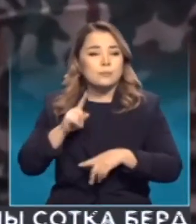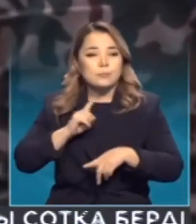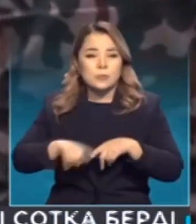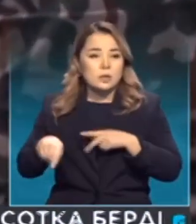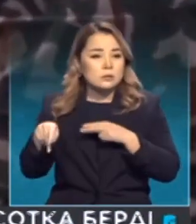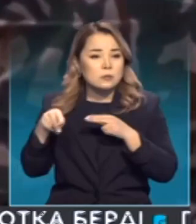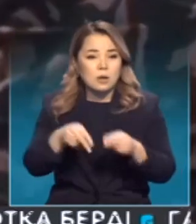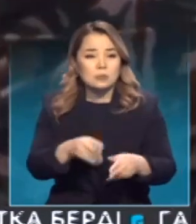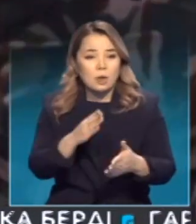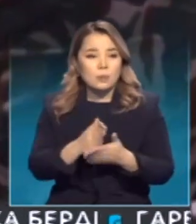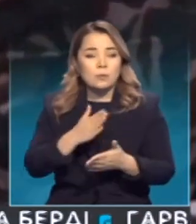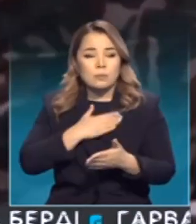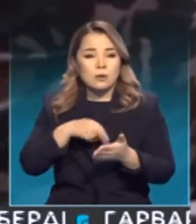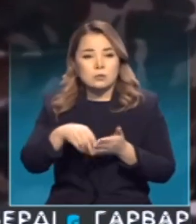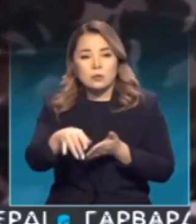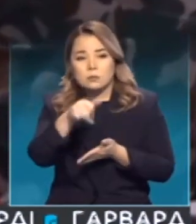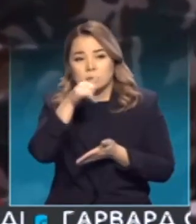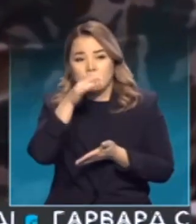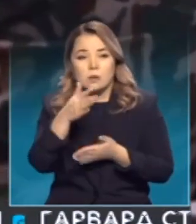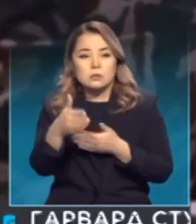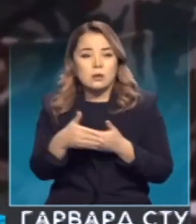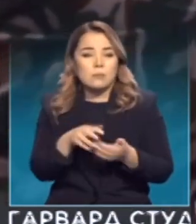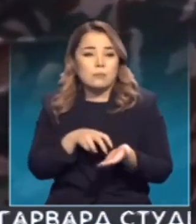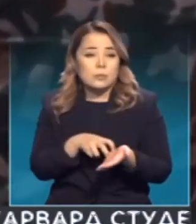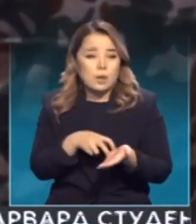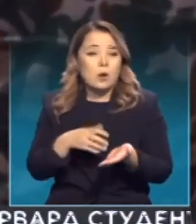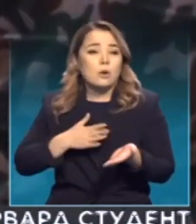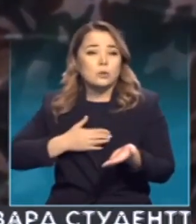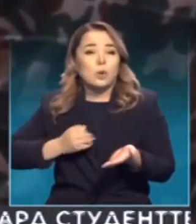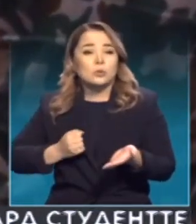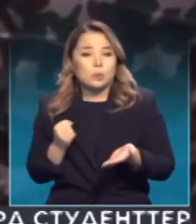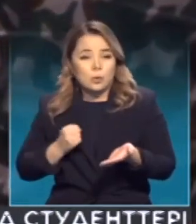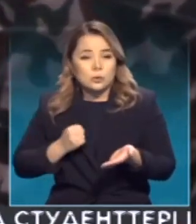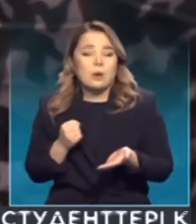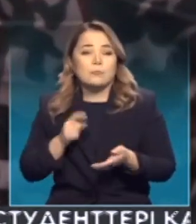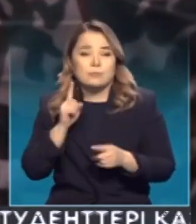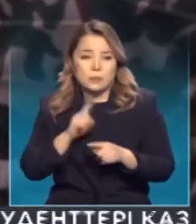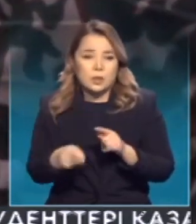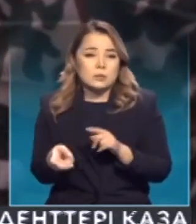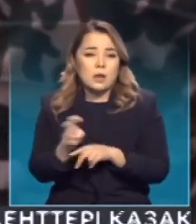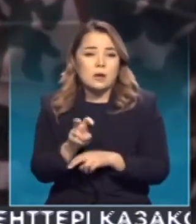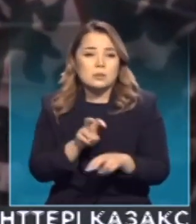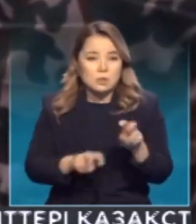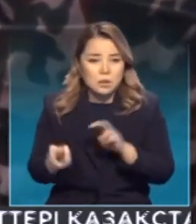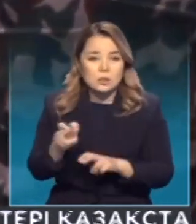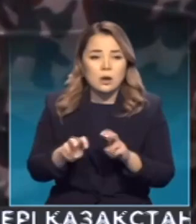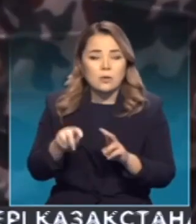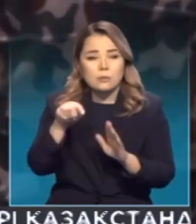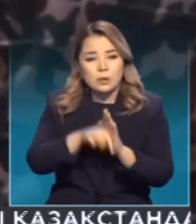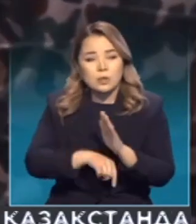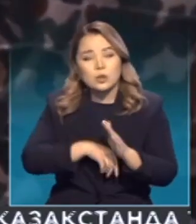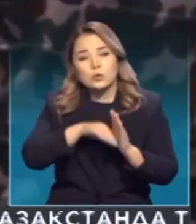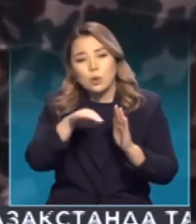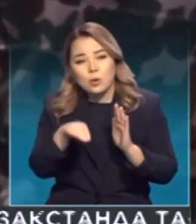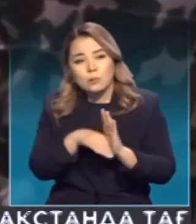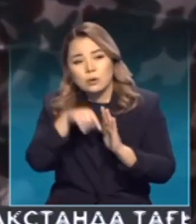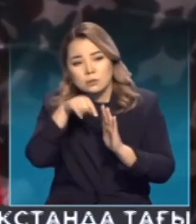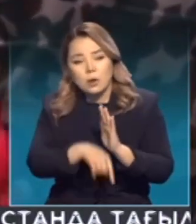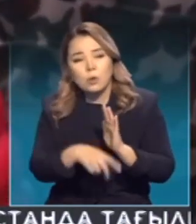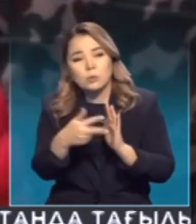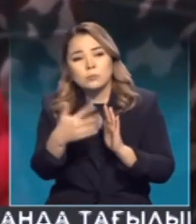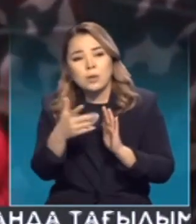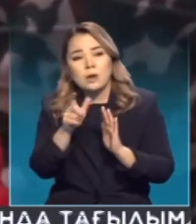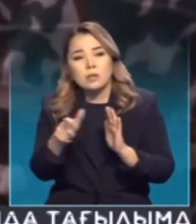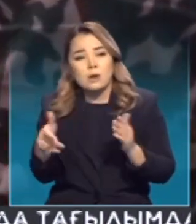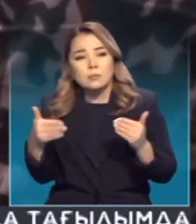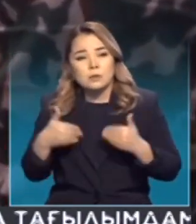орнына бардық. Дегенмен мен ол жерге тым жақындамадым. Ал досым тірі қалғандарды іздеу үшін аласа төбешіктен төмен түсіп, кем дегенде 35